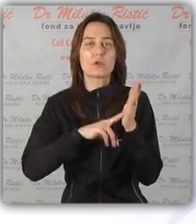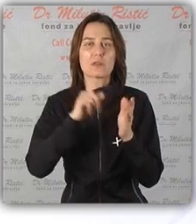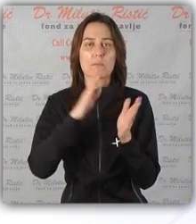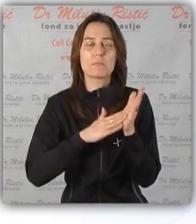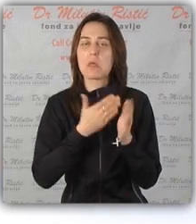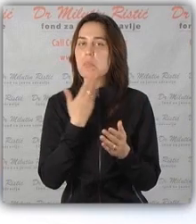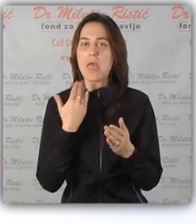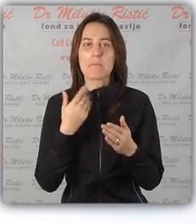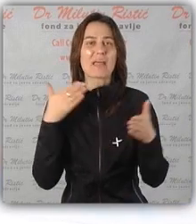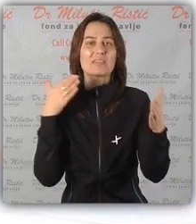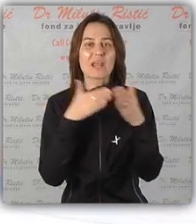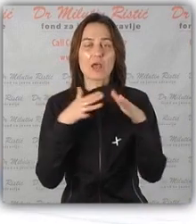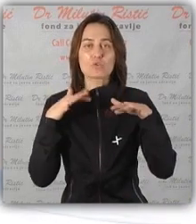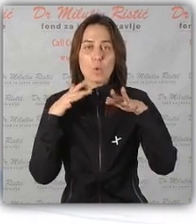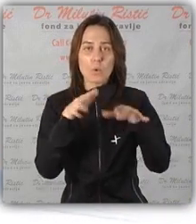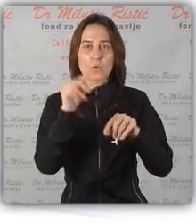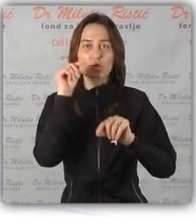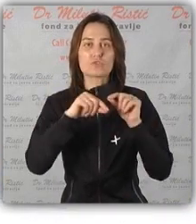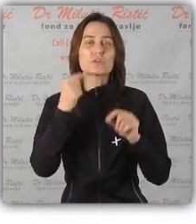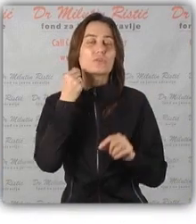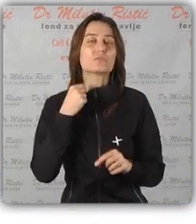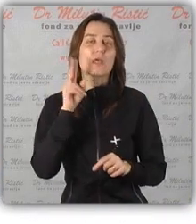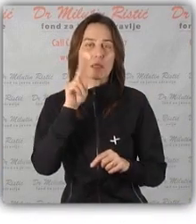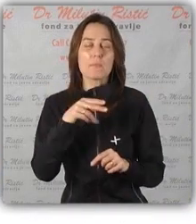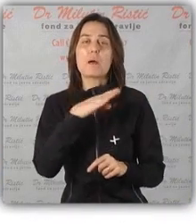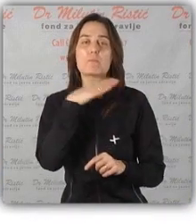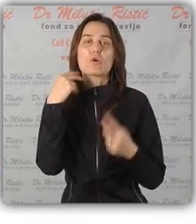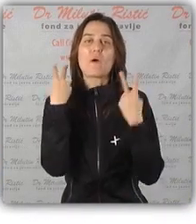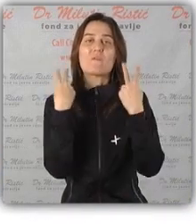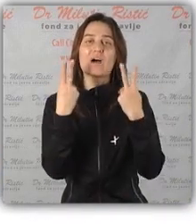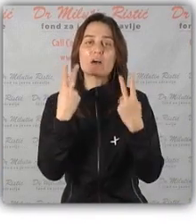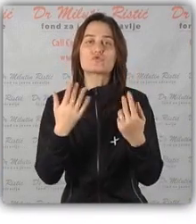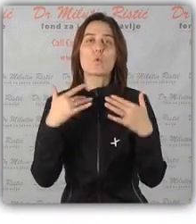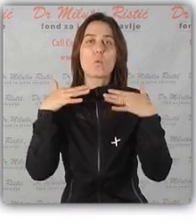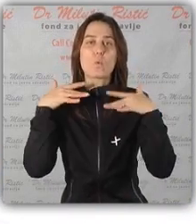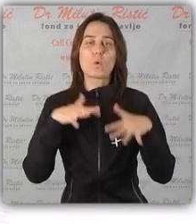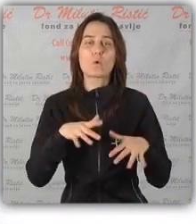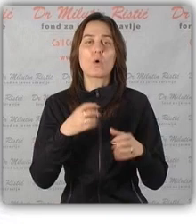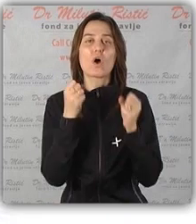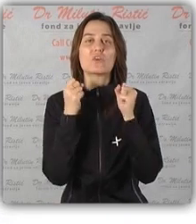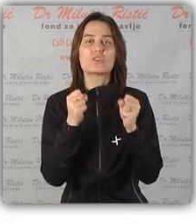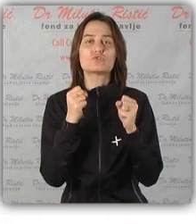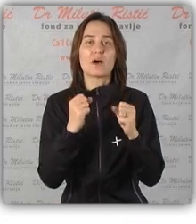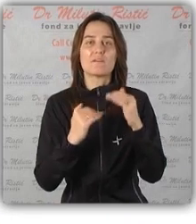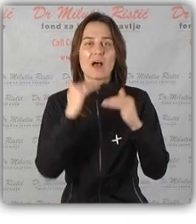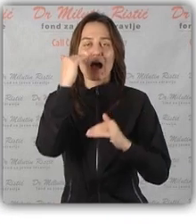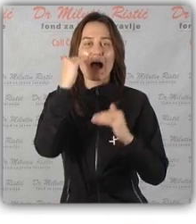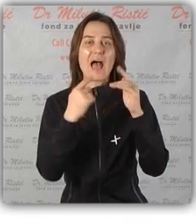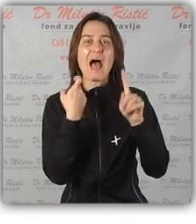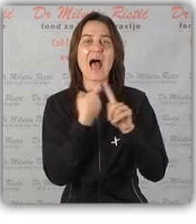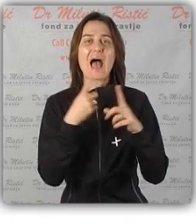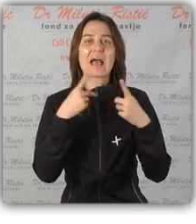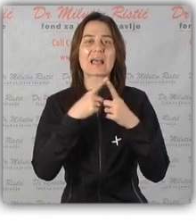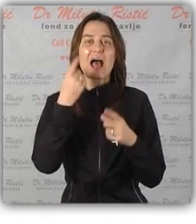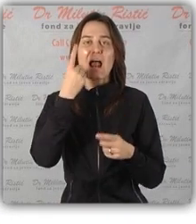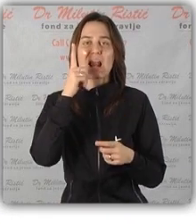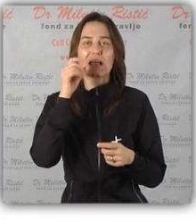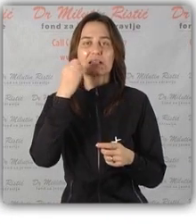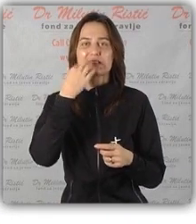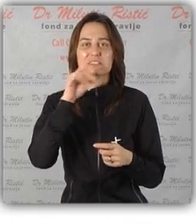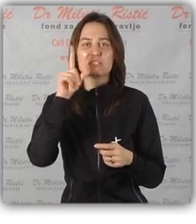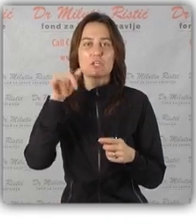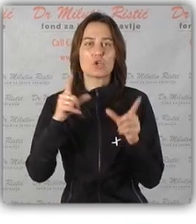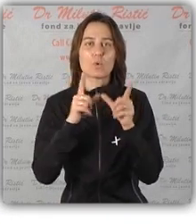koji nema direktnu ulogu u samoj funkciji štitaste žlezde, ali ima izuzetno značajnu ulogu u održavanju nivoa kalcijuma u